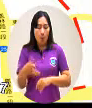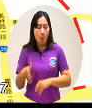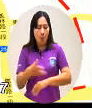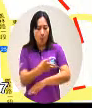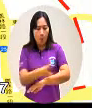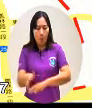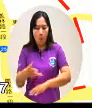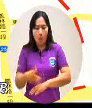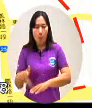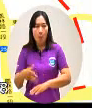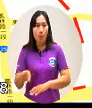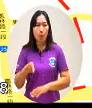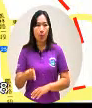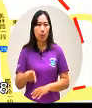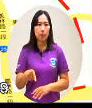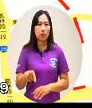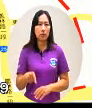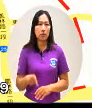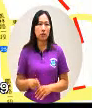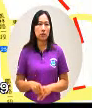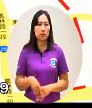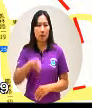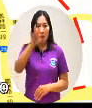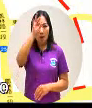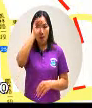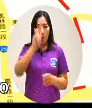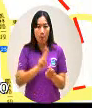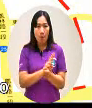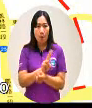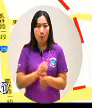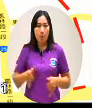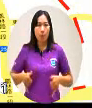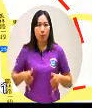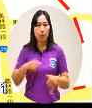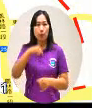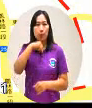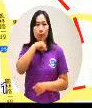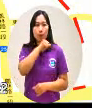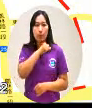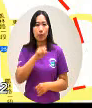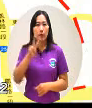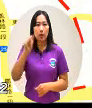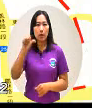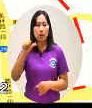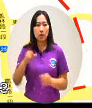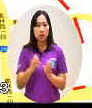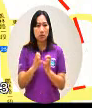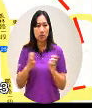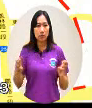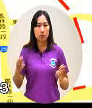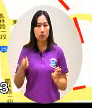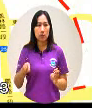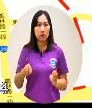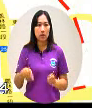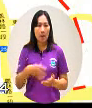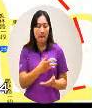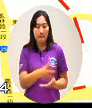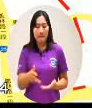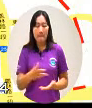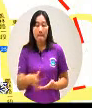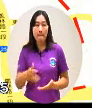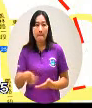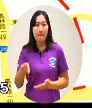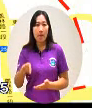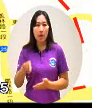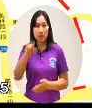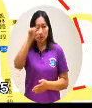哦。这个是咱的凤林路，我拄仔讲台二十五线哈。哦这个区域排水哈，都要加咱的凤林路哈